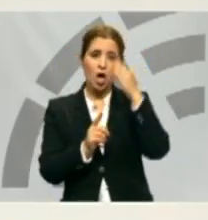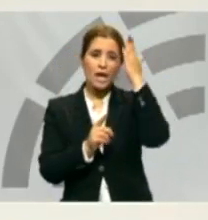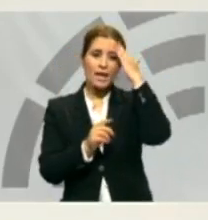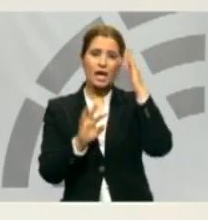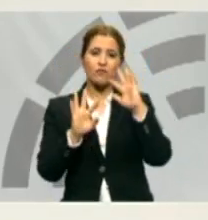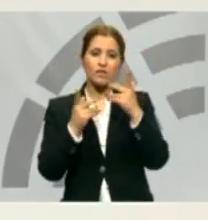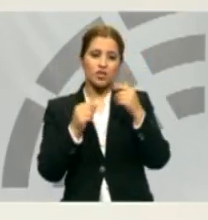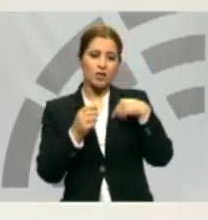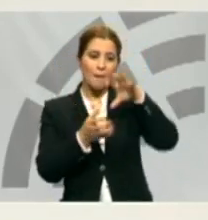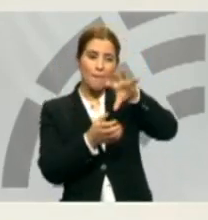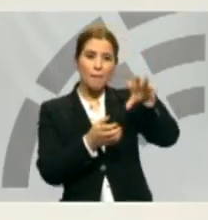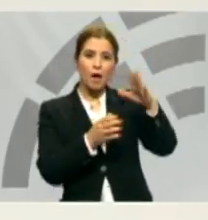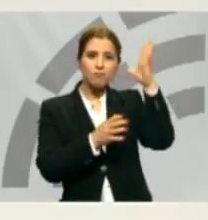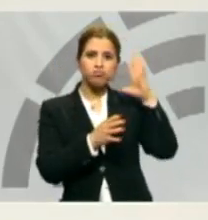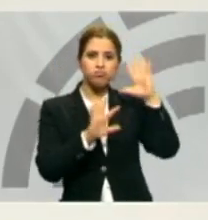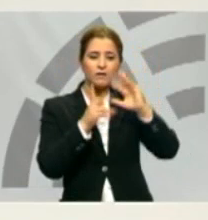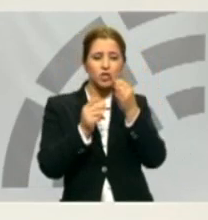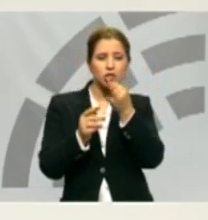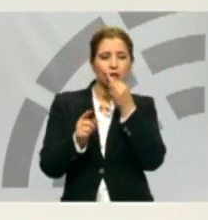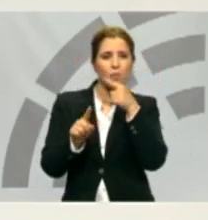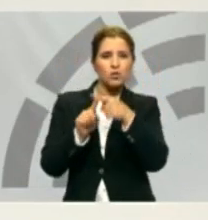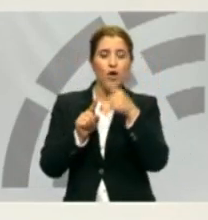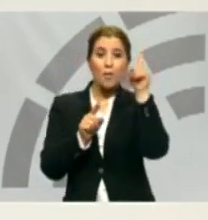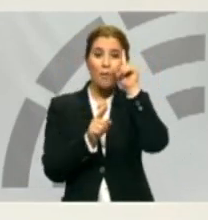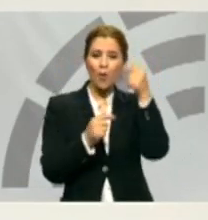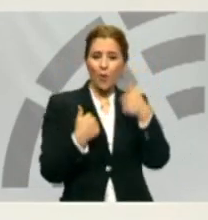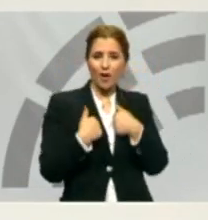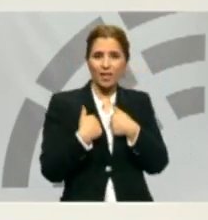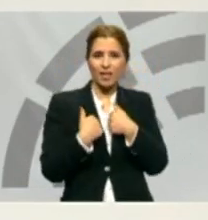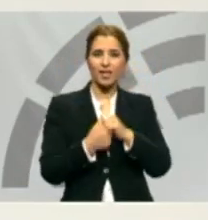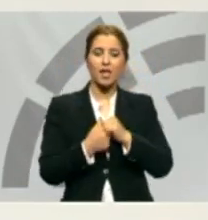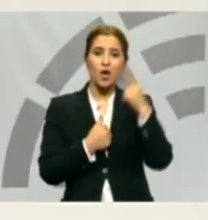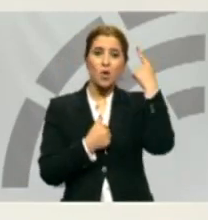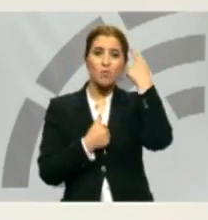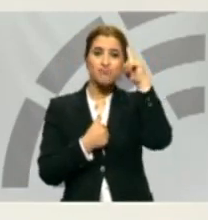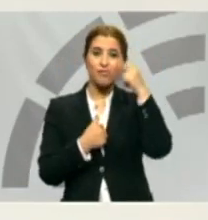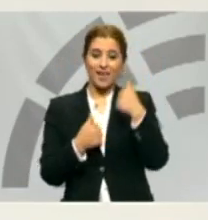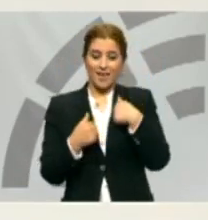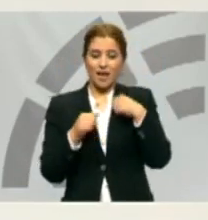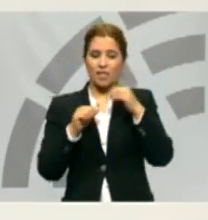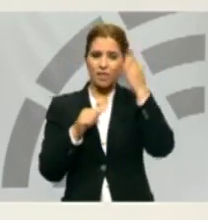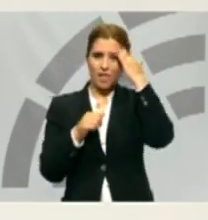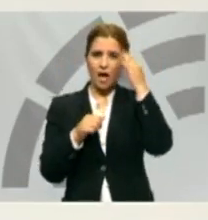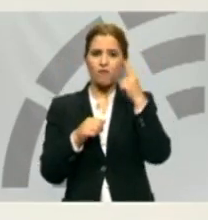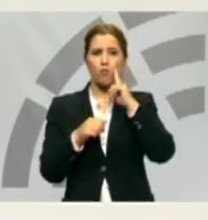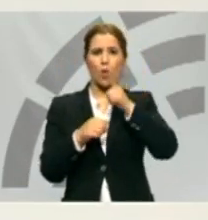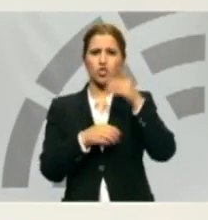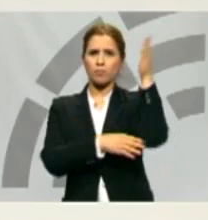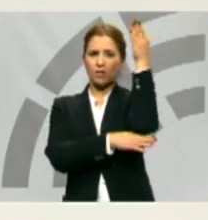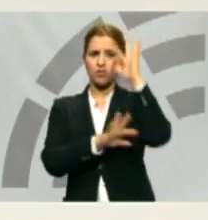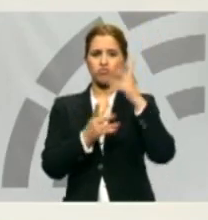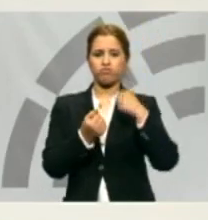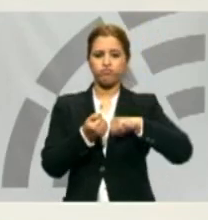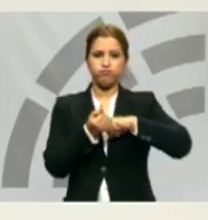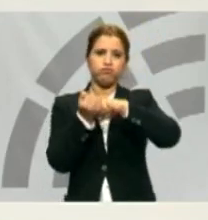تسمين الاثار الموجوده في الحمديه عليه ايش بلاله الحمدي على خاطر عنده قناعه انه من واجب الدوله انها ما